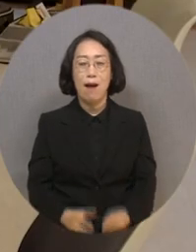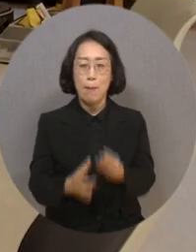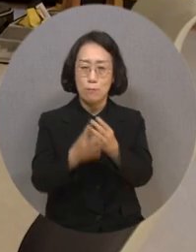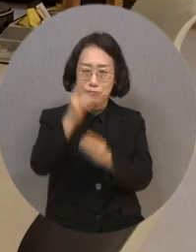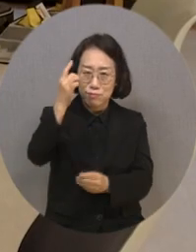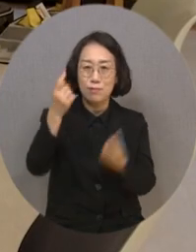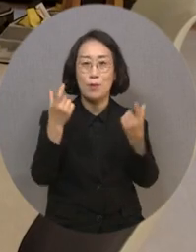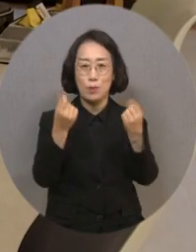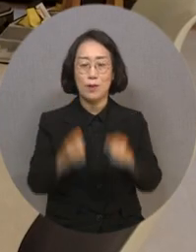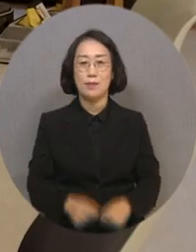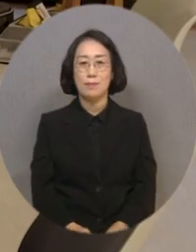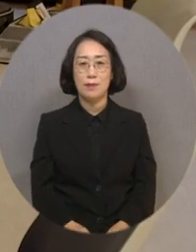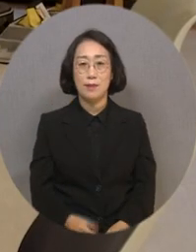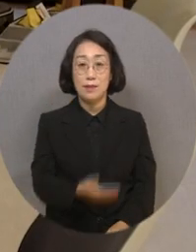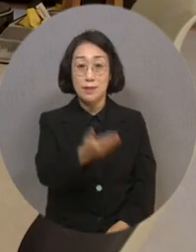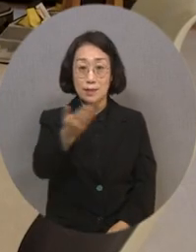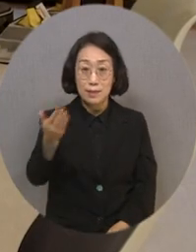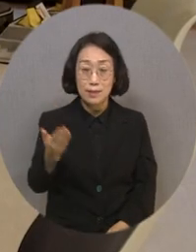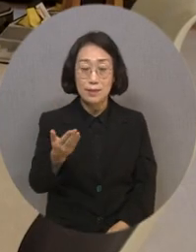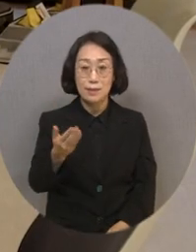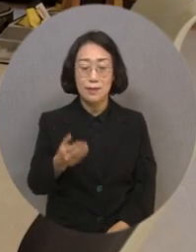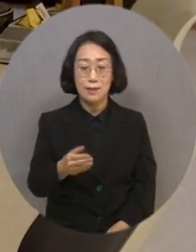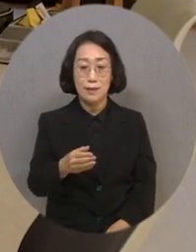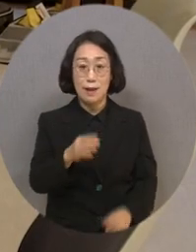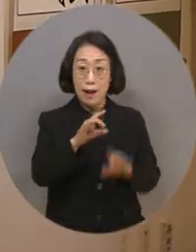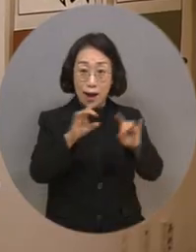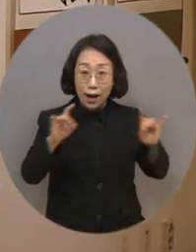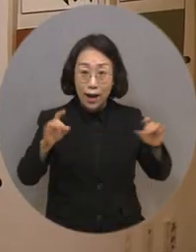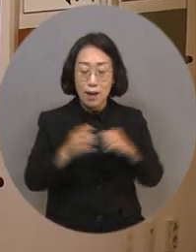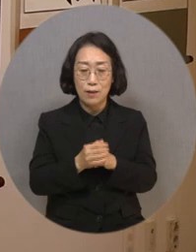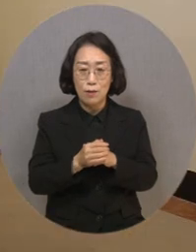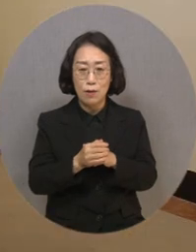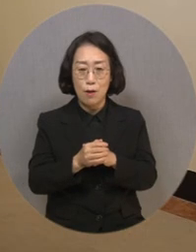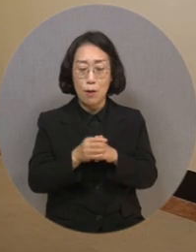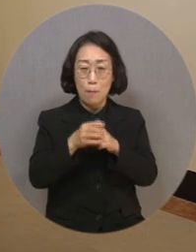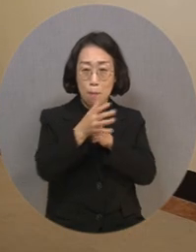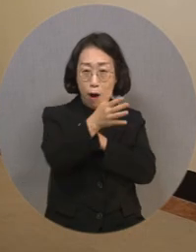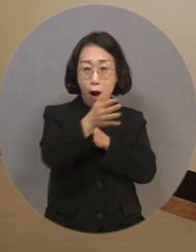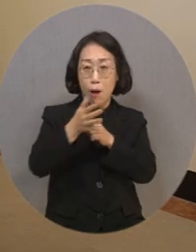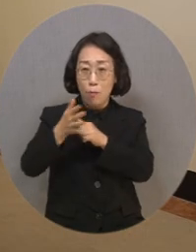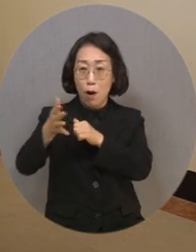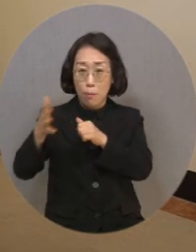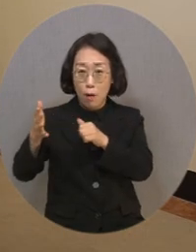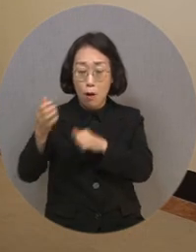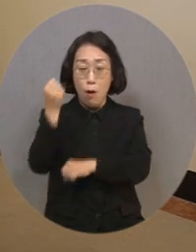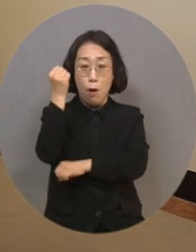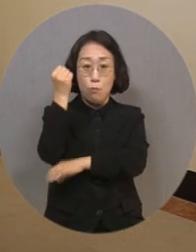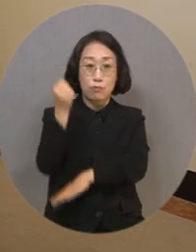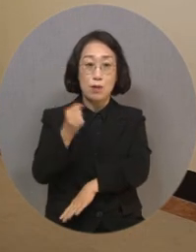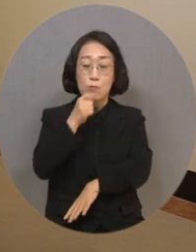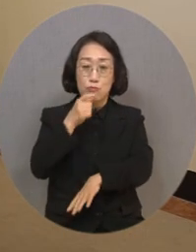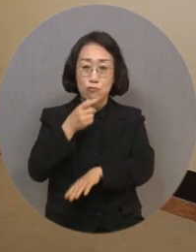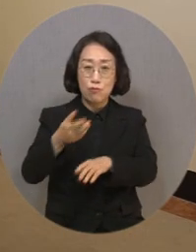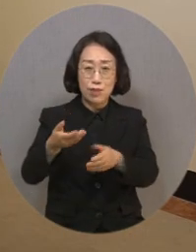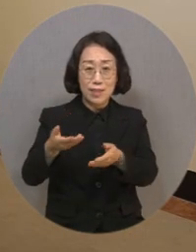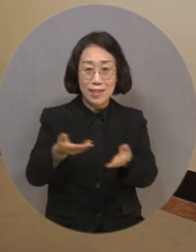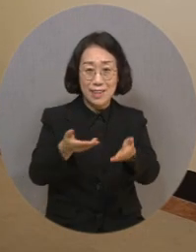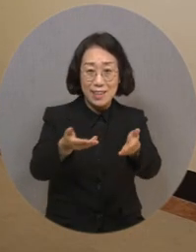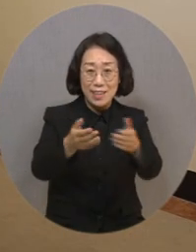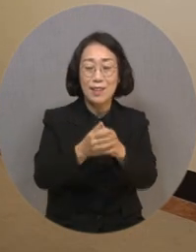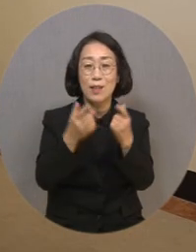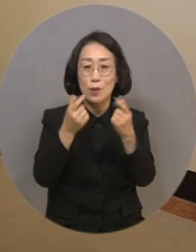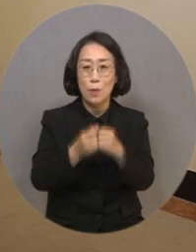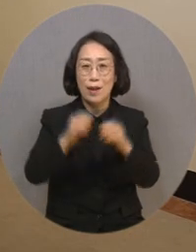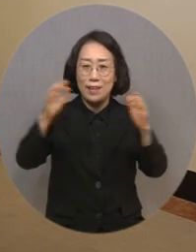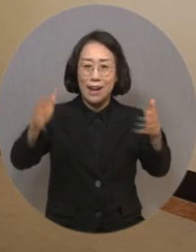같습니다. 그들이 자리한 곳에서 여러 갈래로 뻗어내린 뿌리는 물길을 따라 가을 여정을